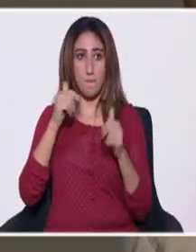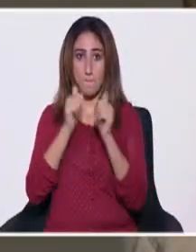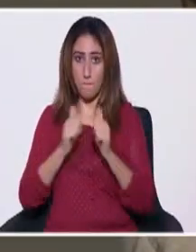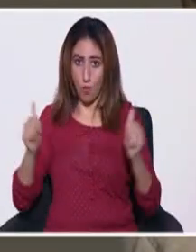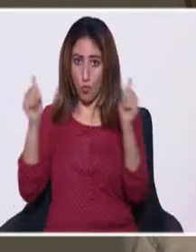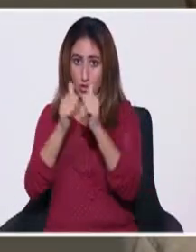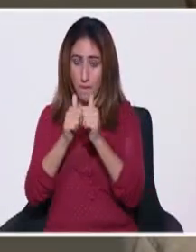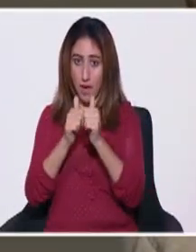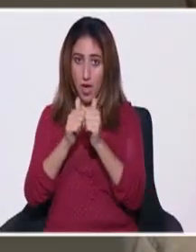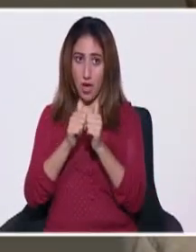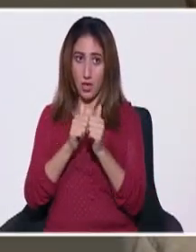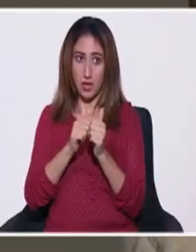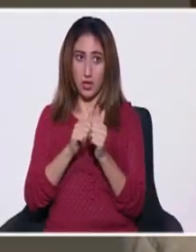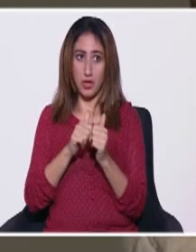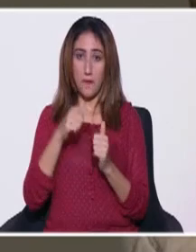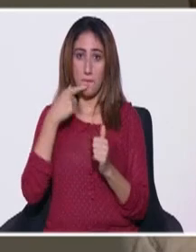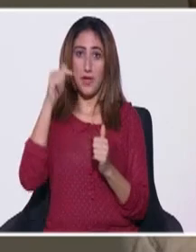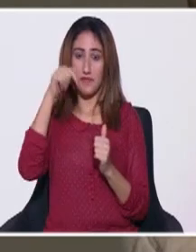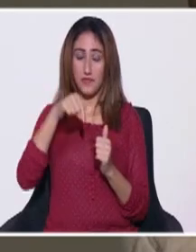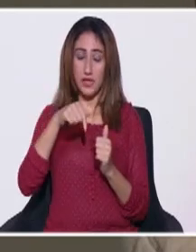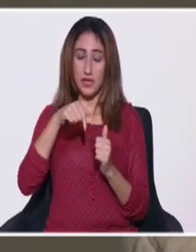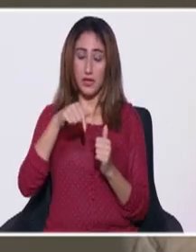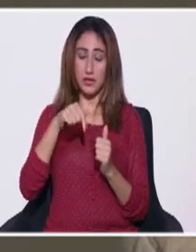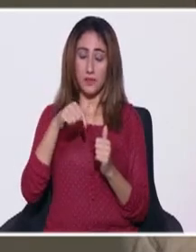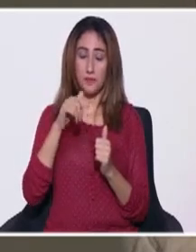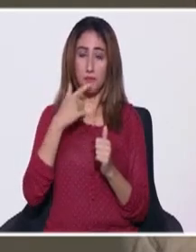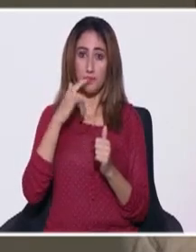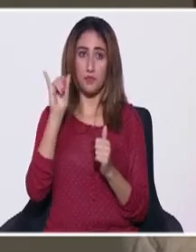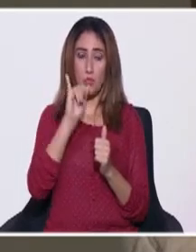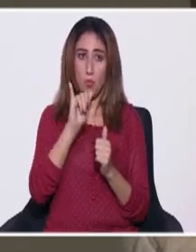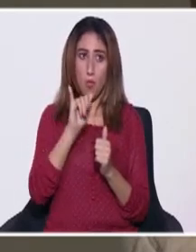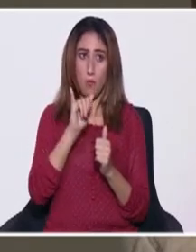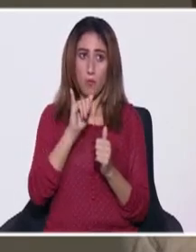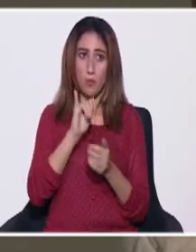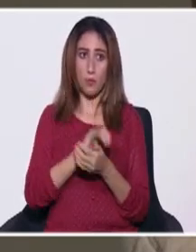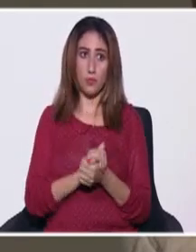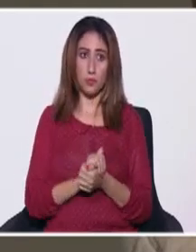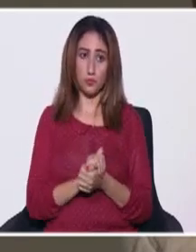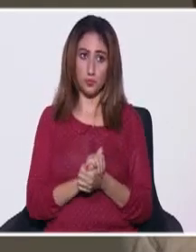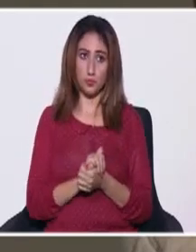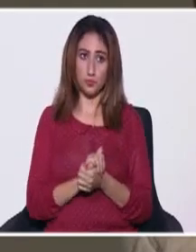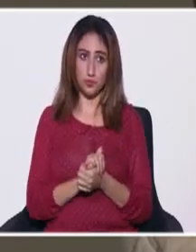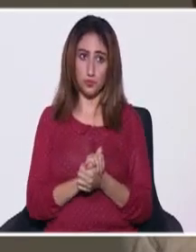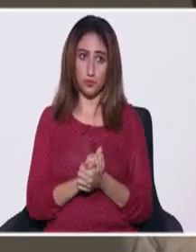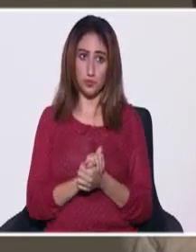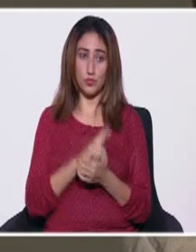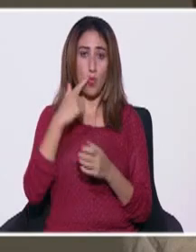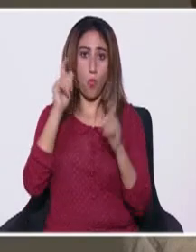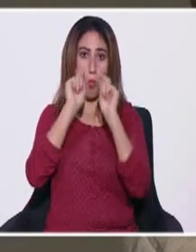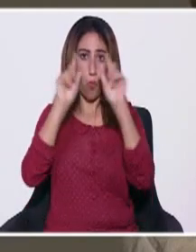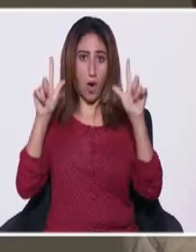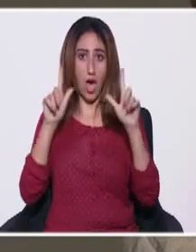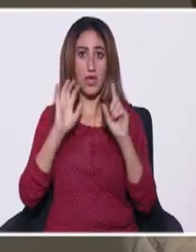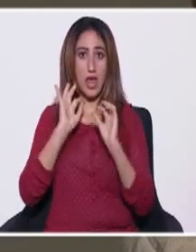وهو فعلا يعني في درجه من درجات الـ يعني الوعي،